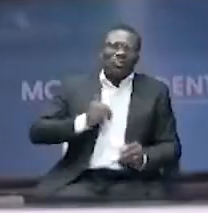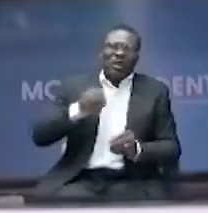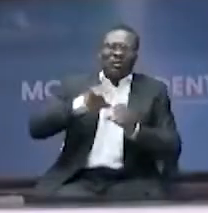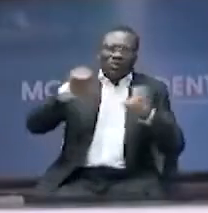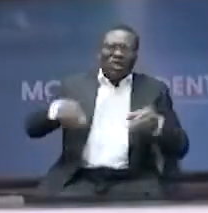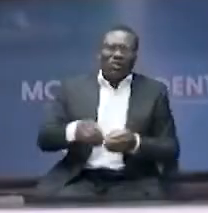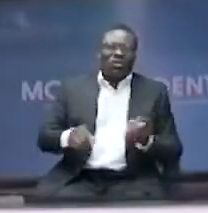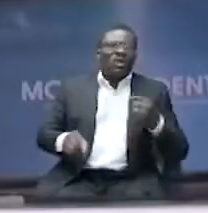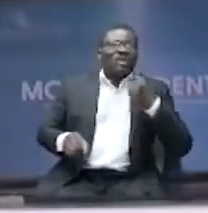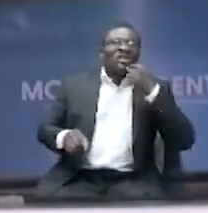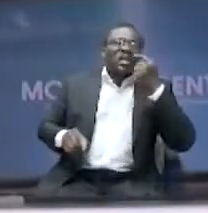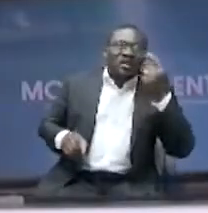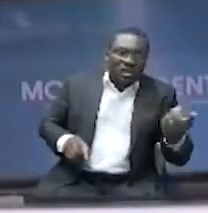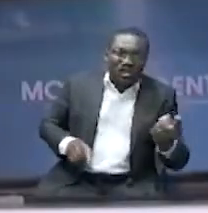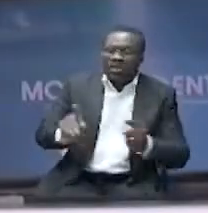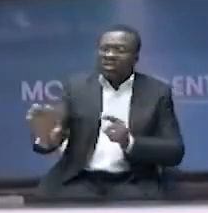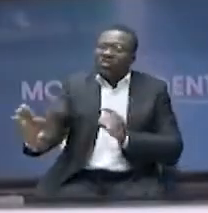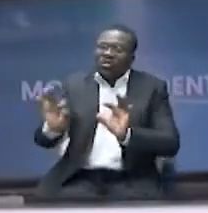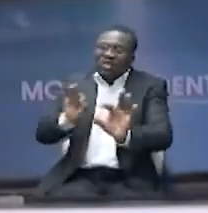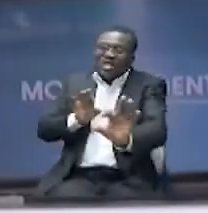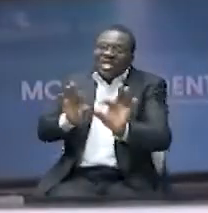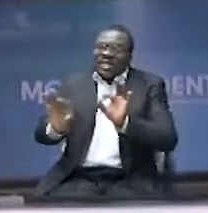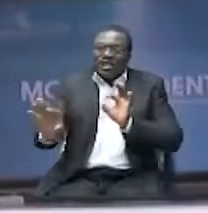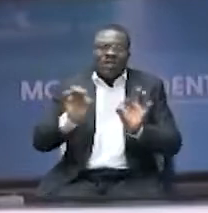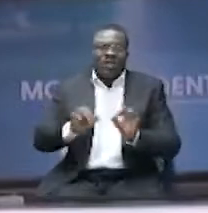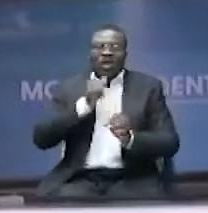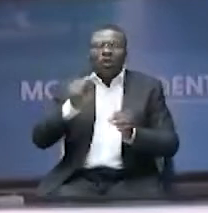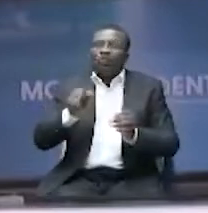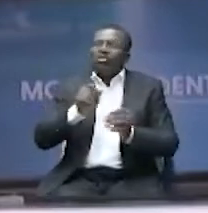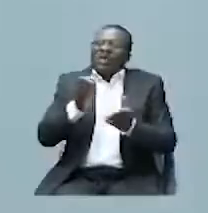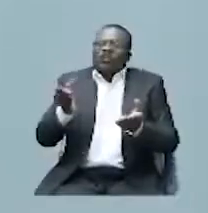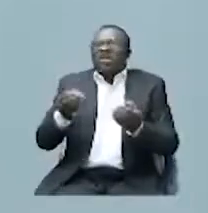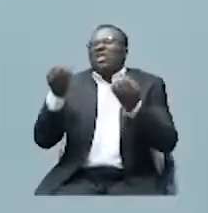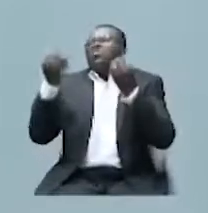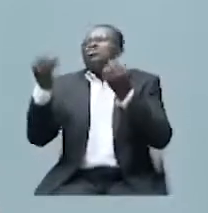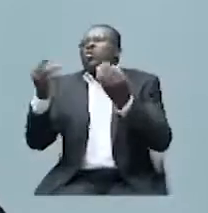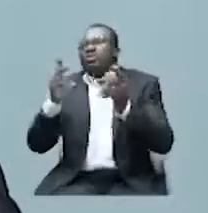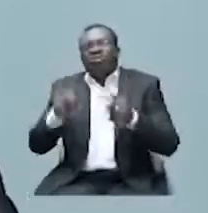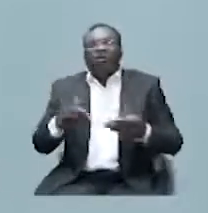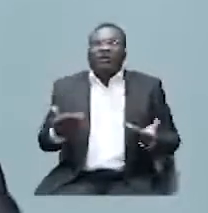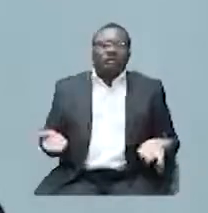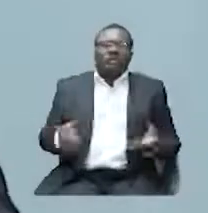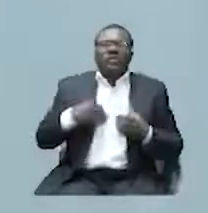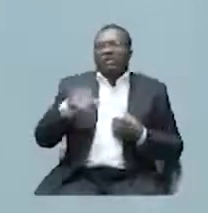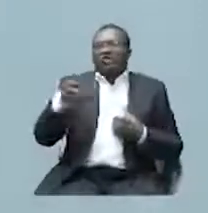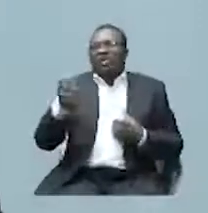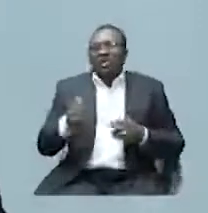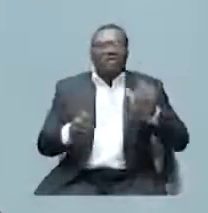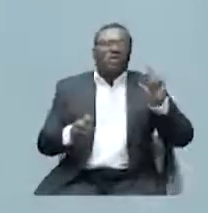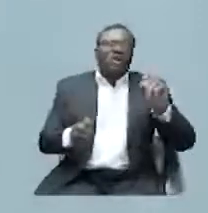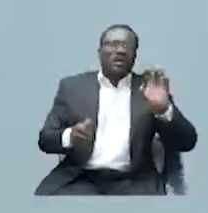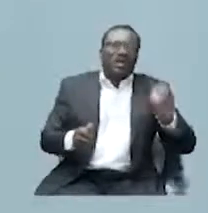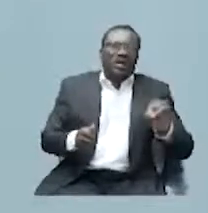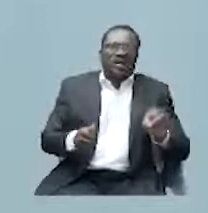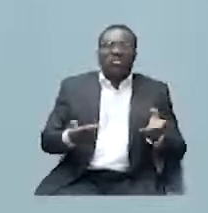la Cour constitutionnelle? J'ai dit que ceux-ci vont désigner. On ne peut pas souhaiter qu'une Cour soit pléthorique. Si nous avons 10, 20, 30, 40,